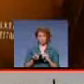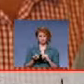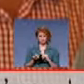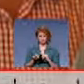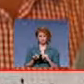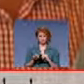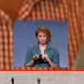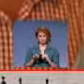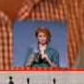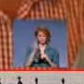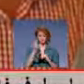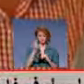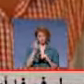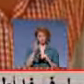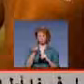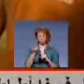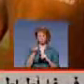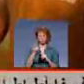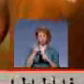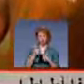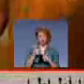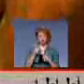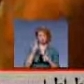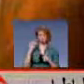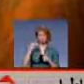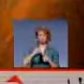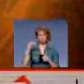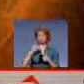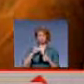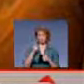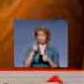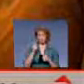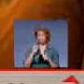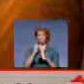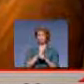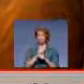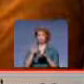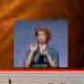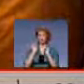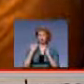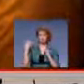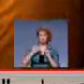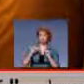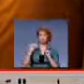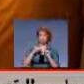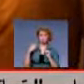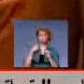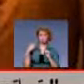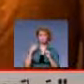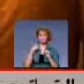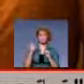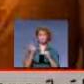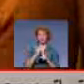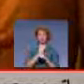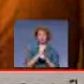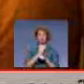يعني مثلا تجاره مثلا كان ممكن بالظبط يعني انا لسه حد يسيب الشغل بالظبط هو لسه بالظبط بقاله بتاع سنه كده